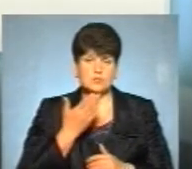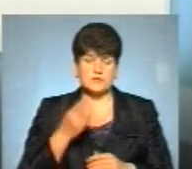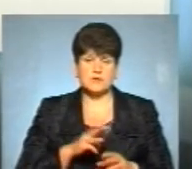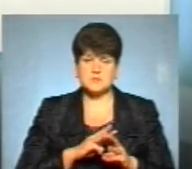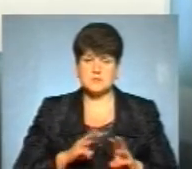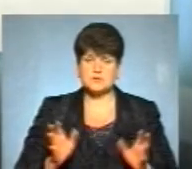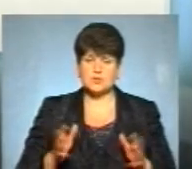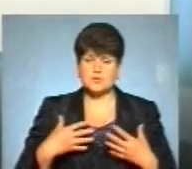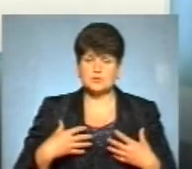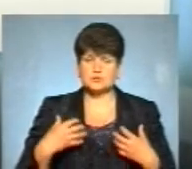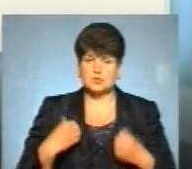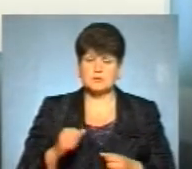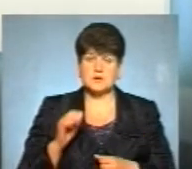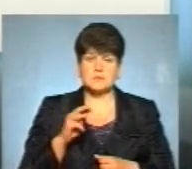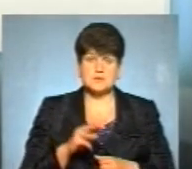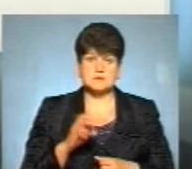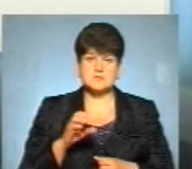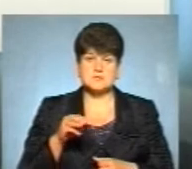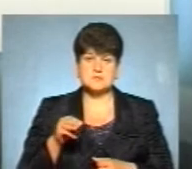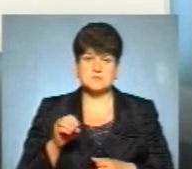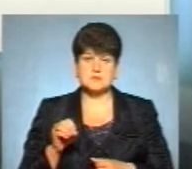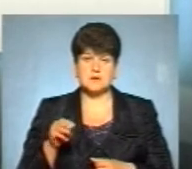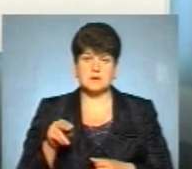охорони здоров'я Максим Степанов. От, і він, власне,